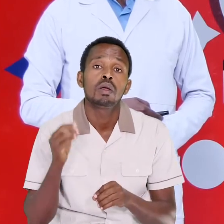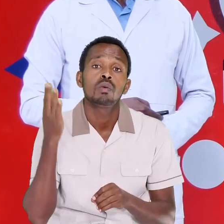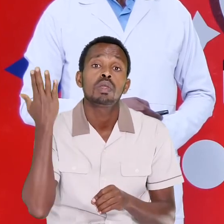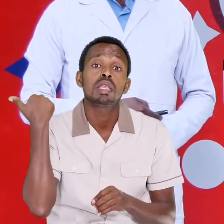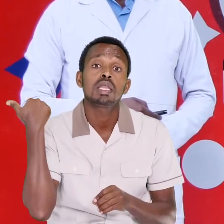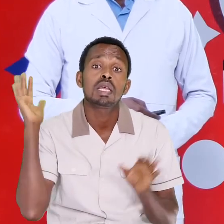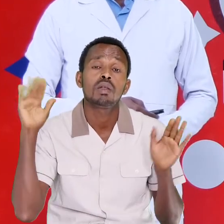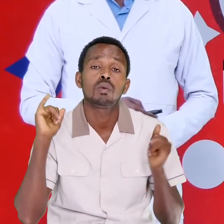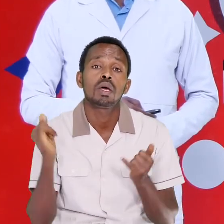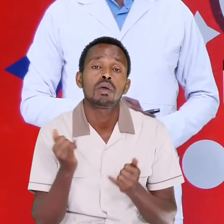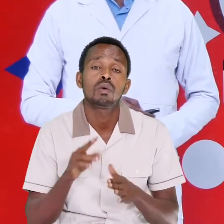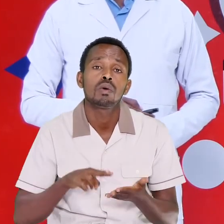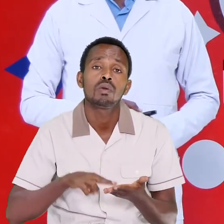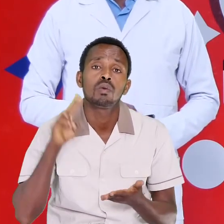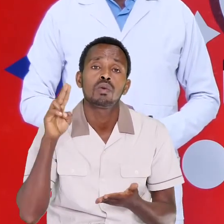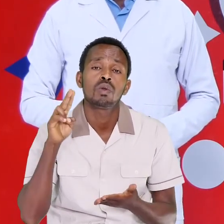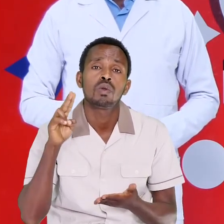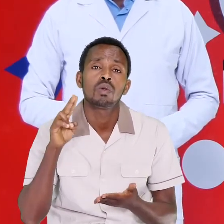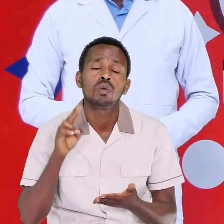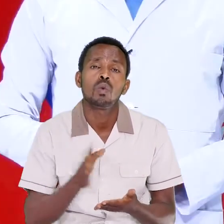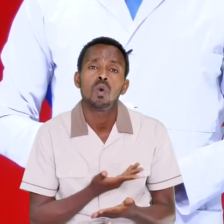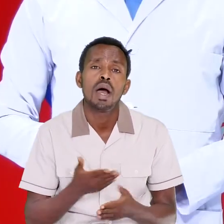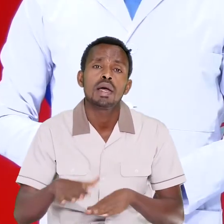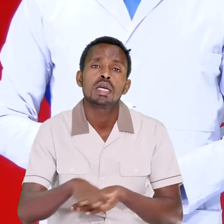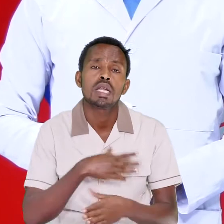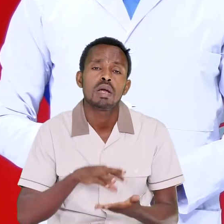yeroo kaafnu waa irraa barachuufi.